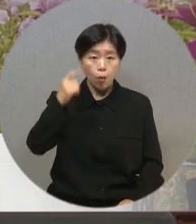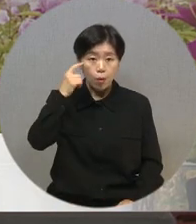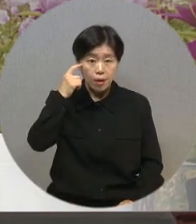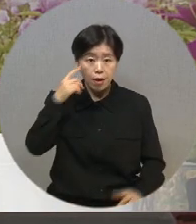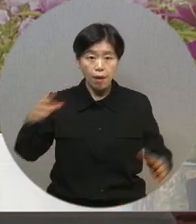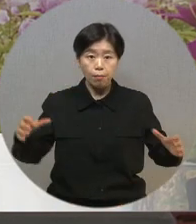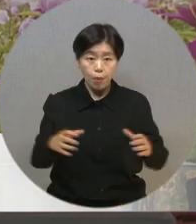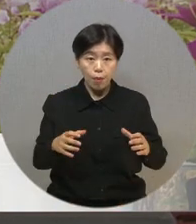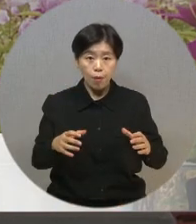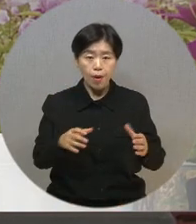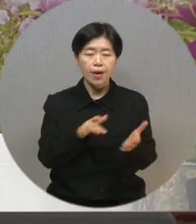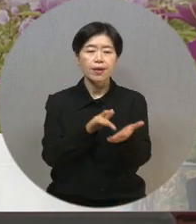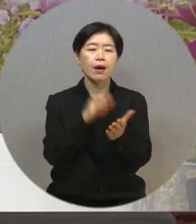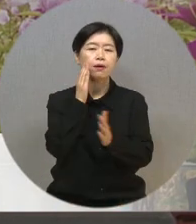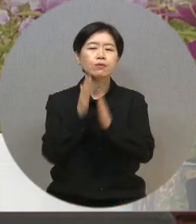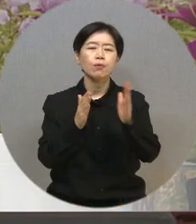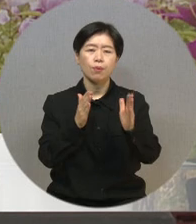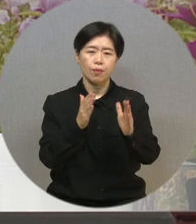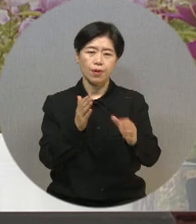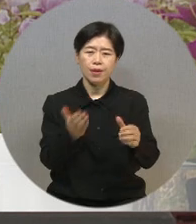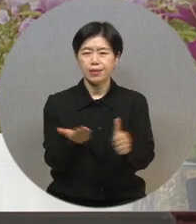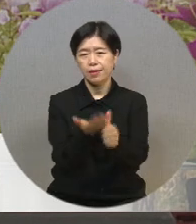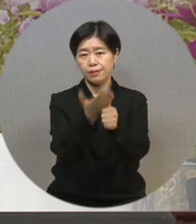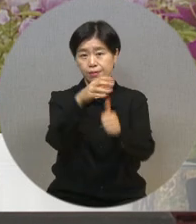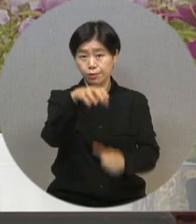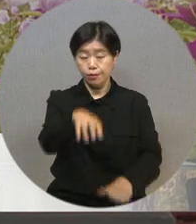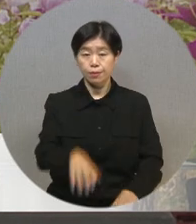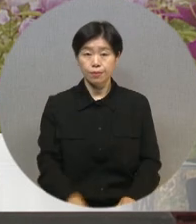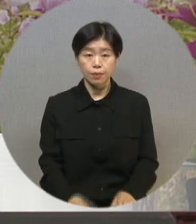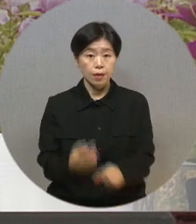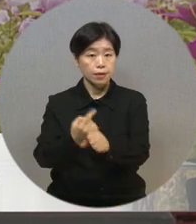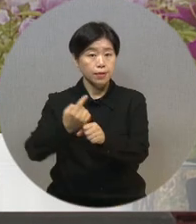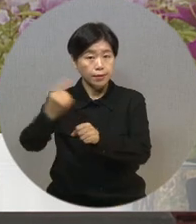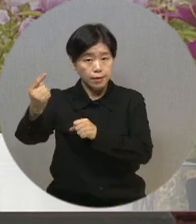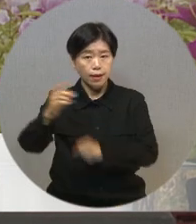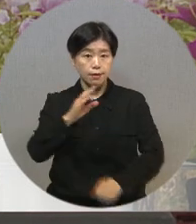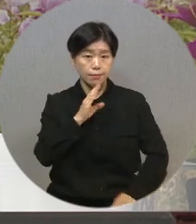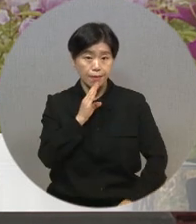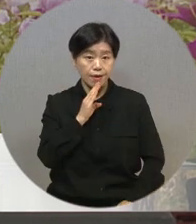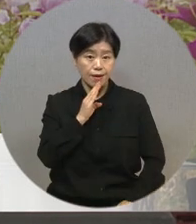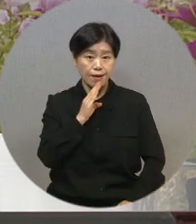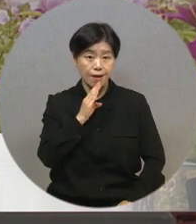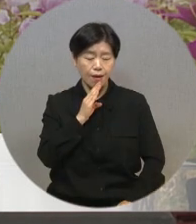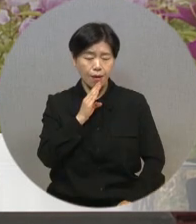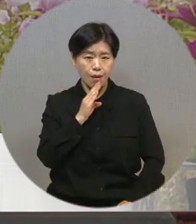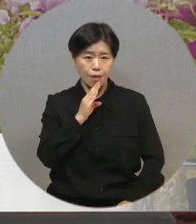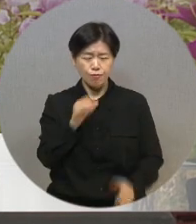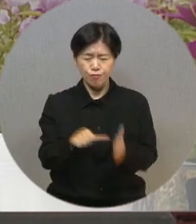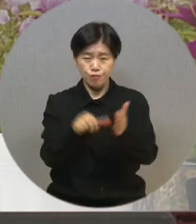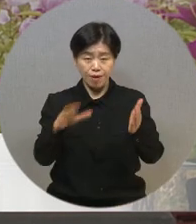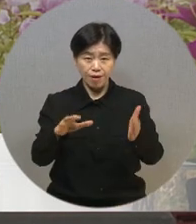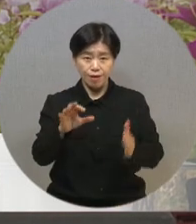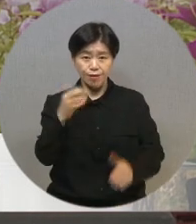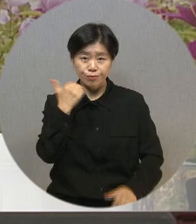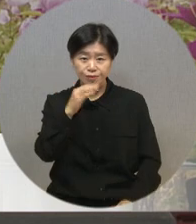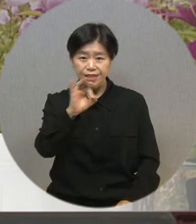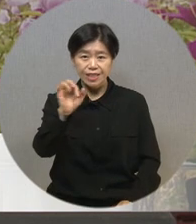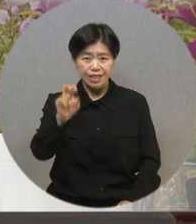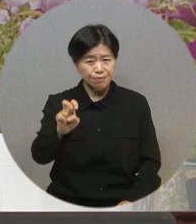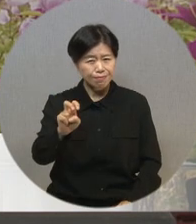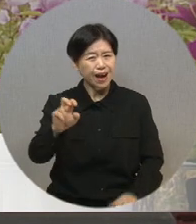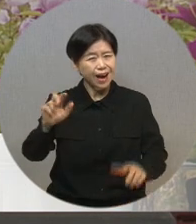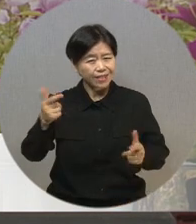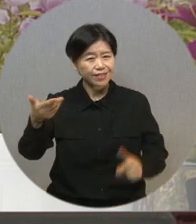중심으로 생산하는 곳이다. 이렇게 이해하시면 되고요. 내년에는 반드시 어마어마한 임영웅이나 아니어도